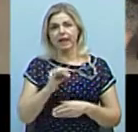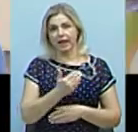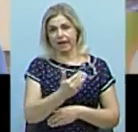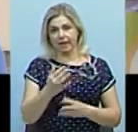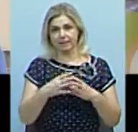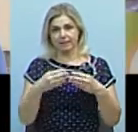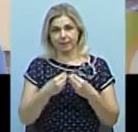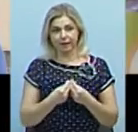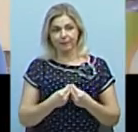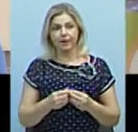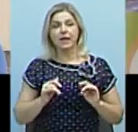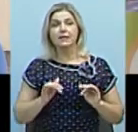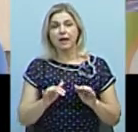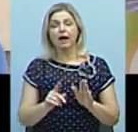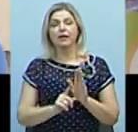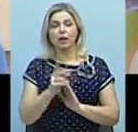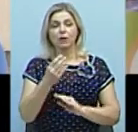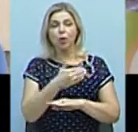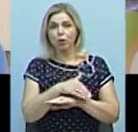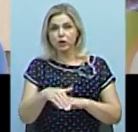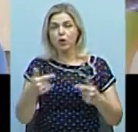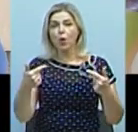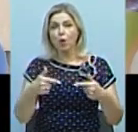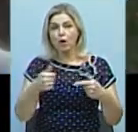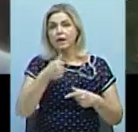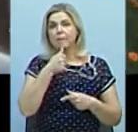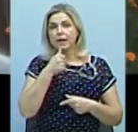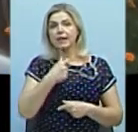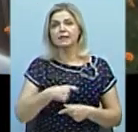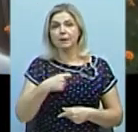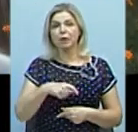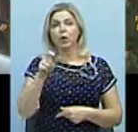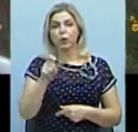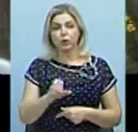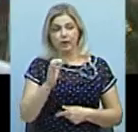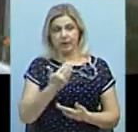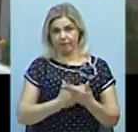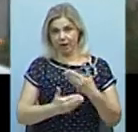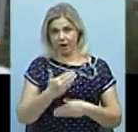Захід розпочали на вулиці. Гості презентації приміряли на себе роль людини з інвалідністю.